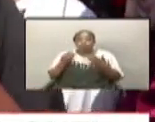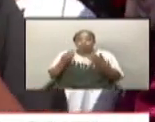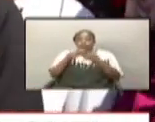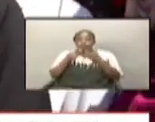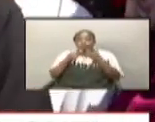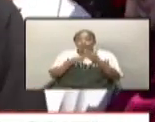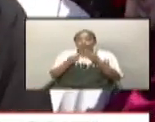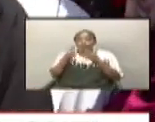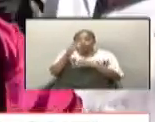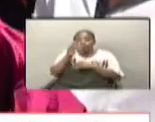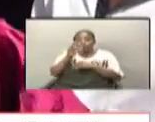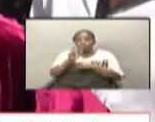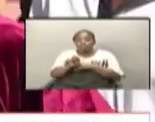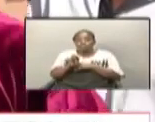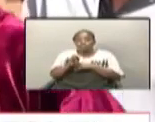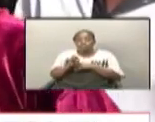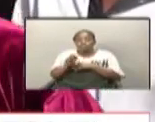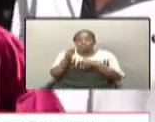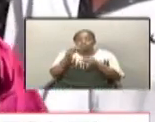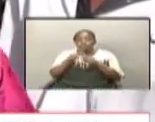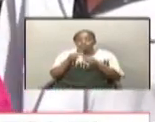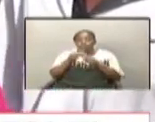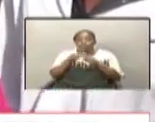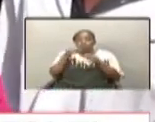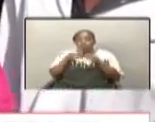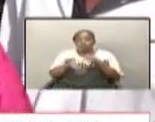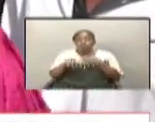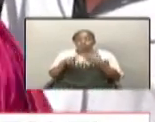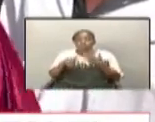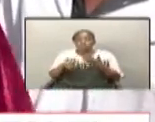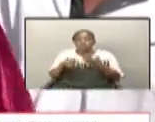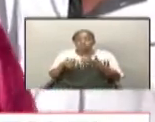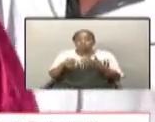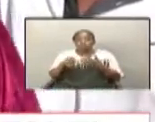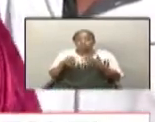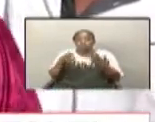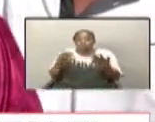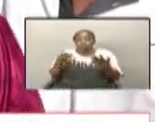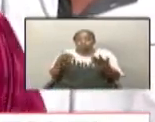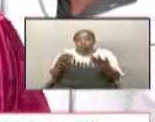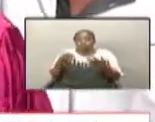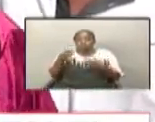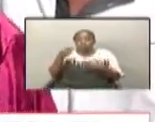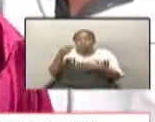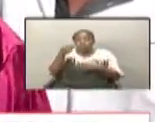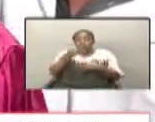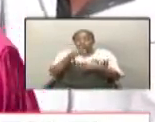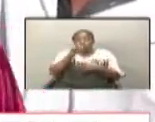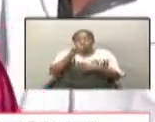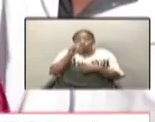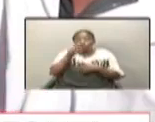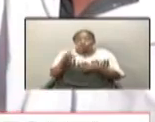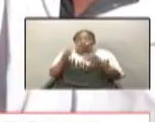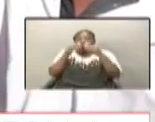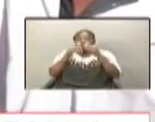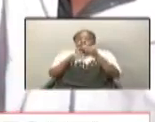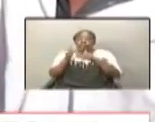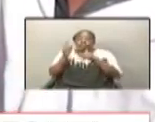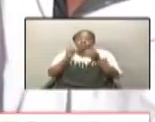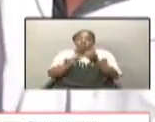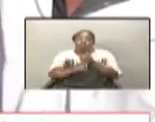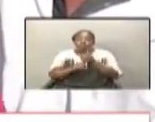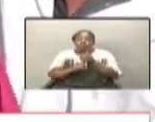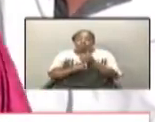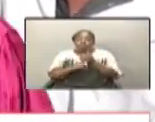points 18 amannya nze nambazira aisha mbadde nkola combination ya head era nebaza mukama nti nafunye